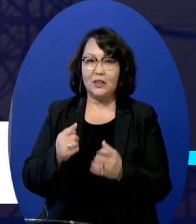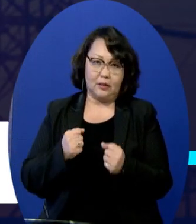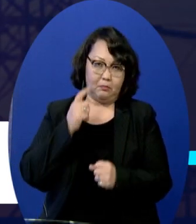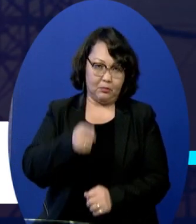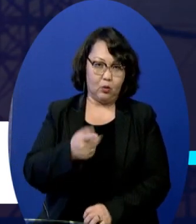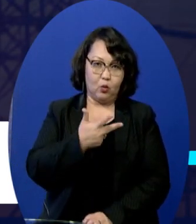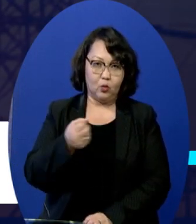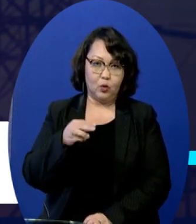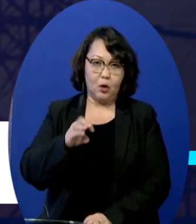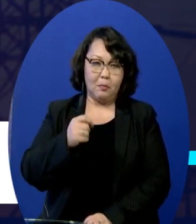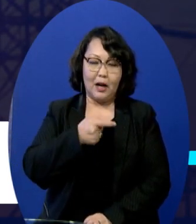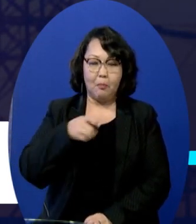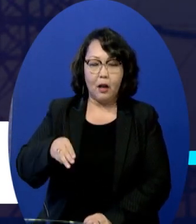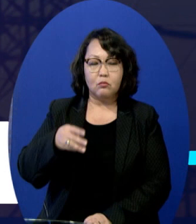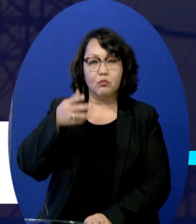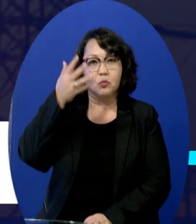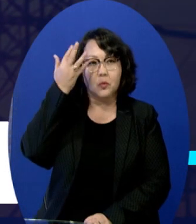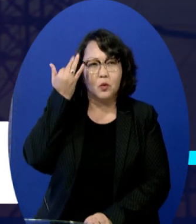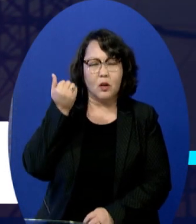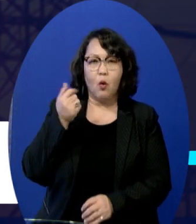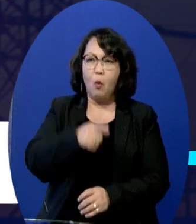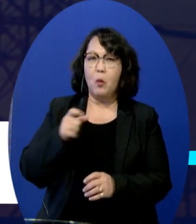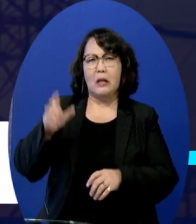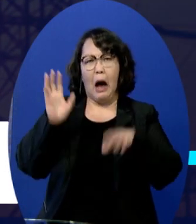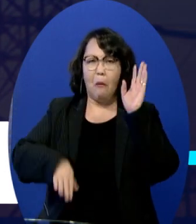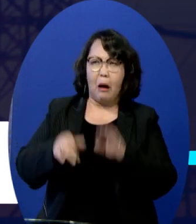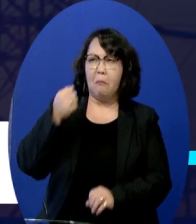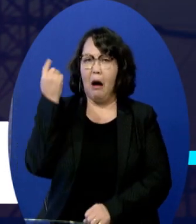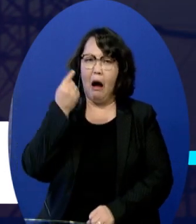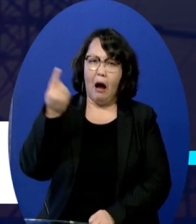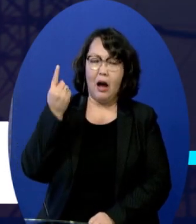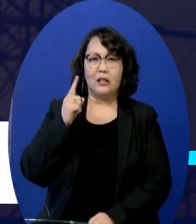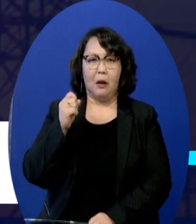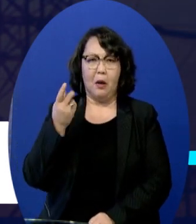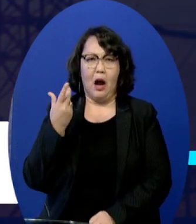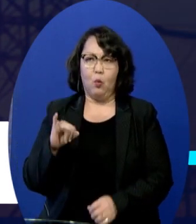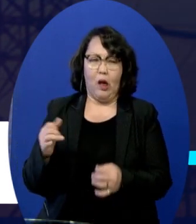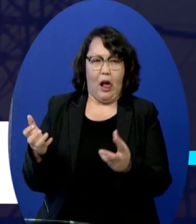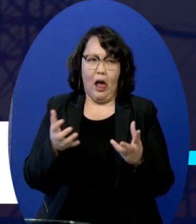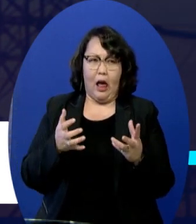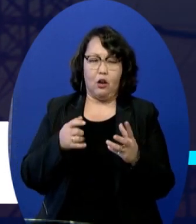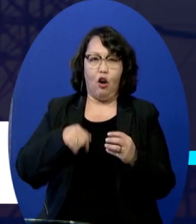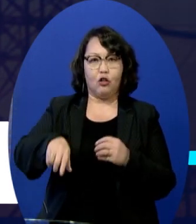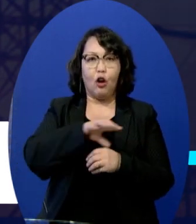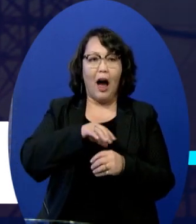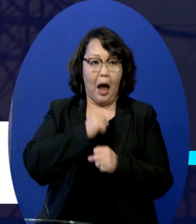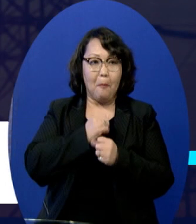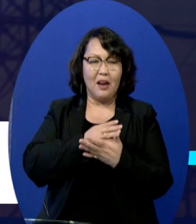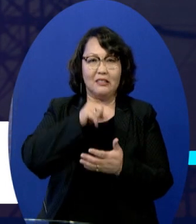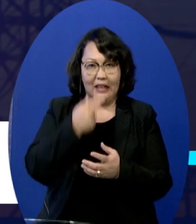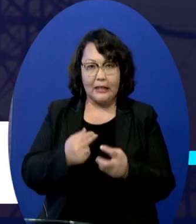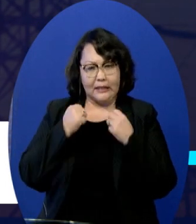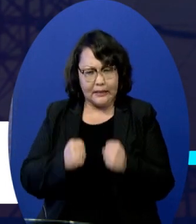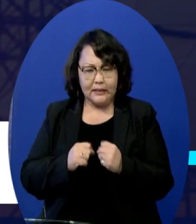мегаватт. Гэтэл ойрын хэдэн өдөрт ачаал дээдсэхтэй хурч салбарын хэмжээнд бүрэн хүчин чадлаараа ажиллаж байна. Угн эрчим хүчний их